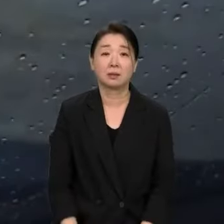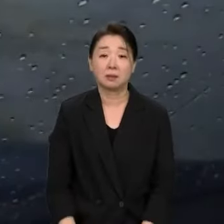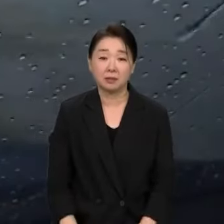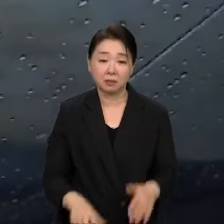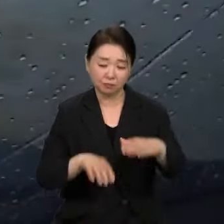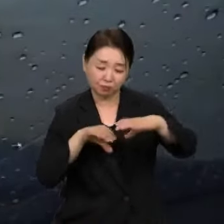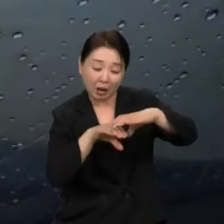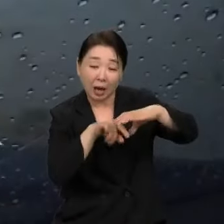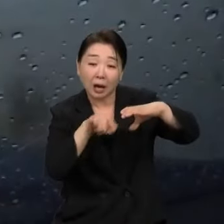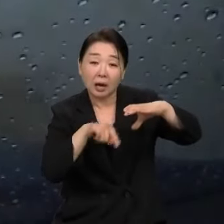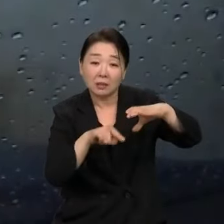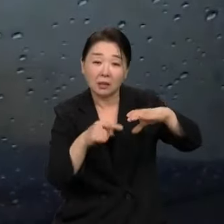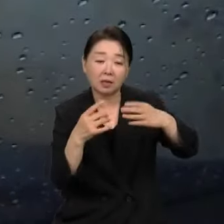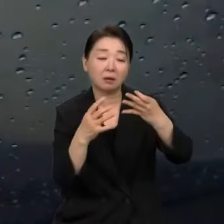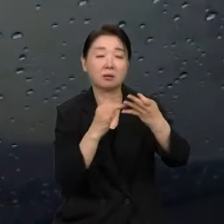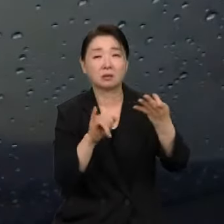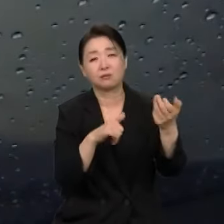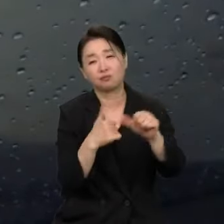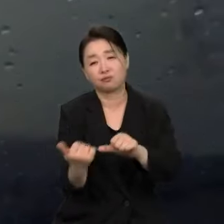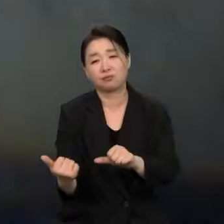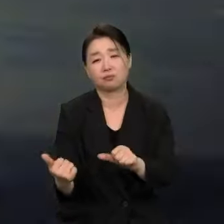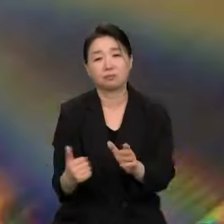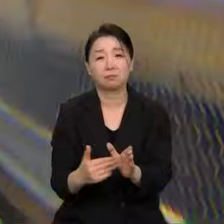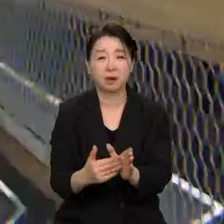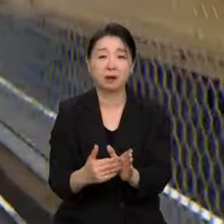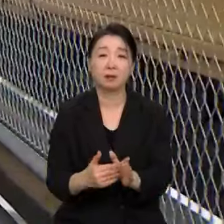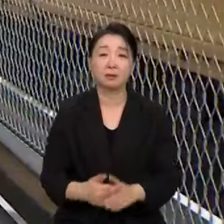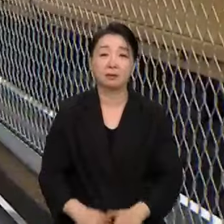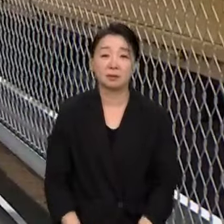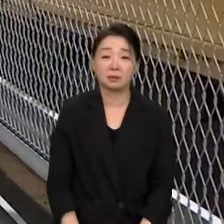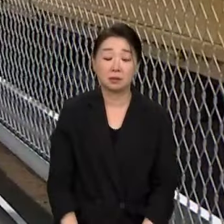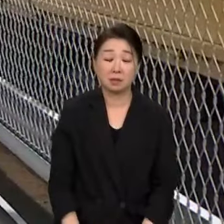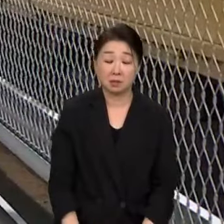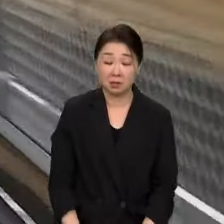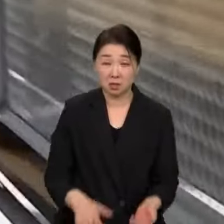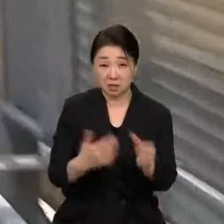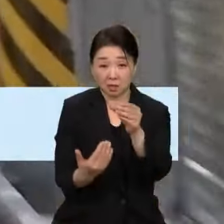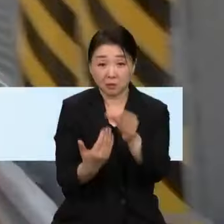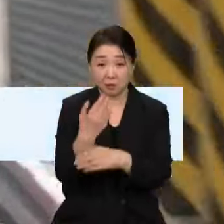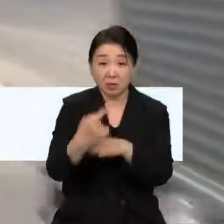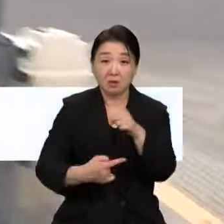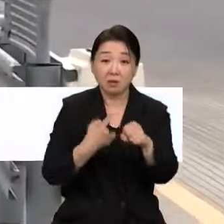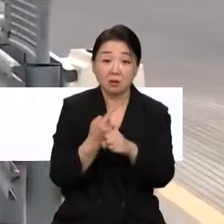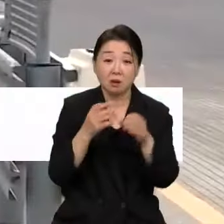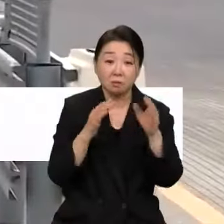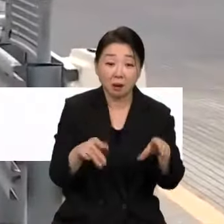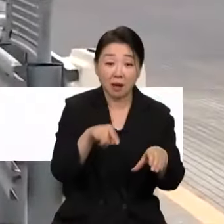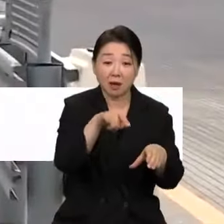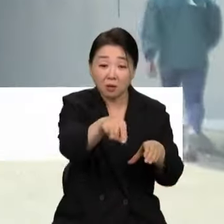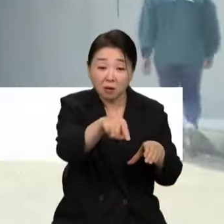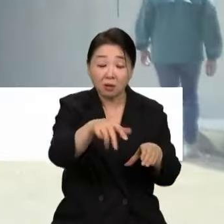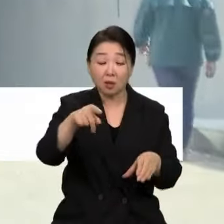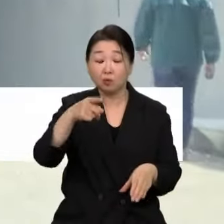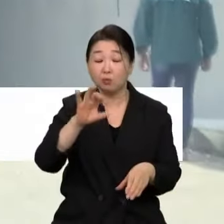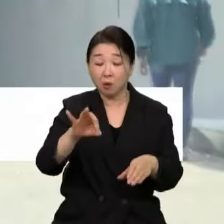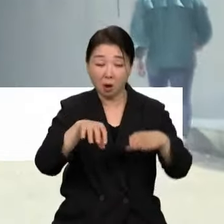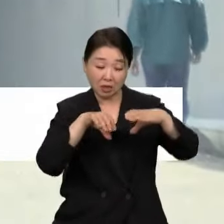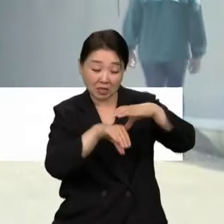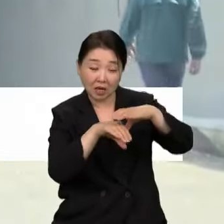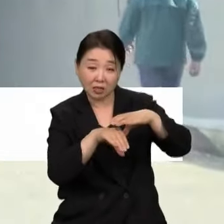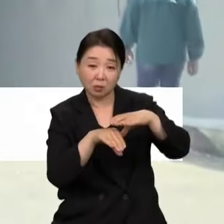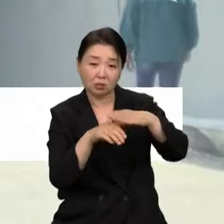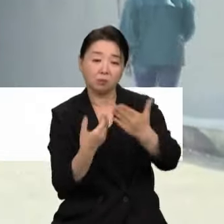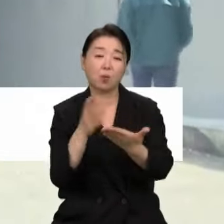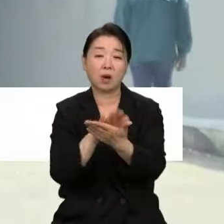지하차도 안에서 14명이 목숨을 잃었습니다 참사 뒤 1년 가까이 궁평 제 2 지하차도는 여전히